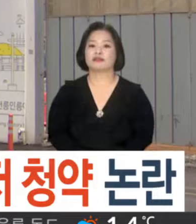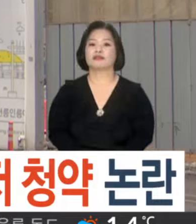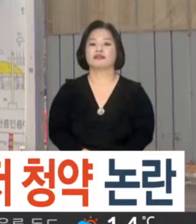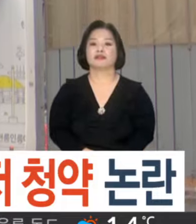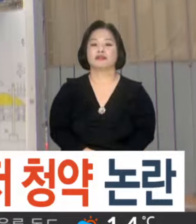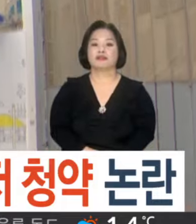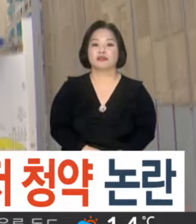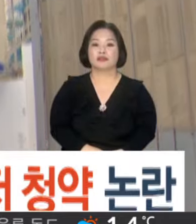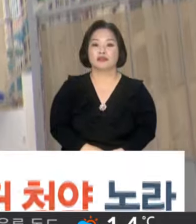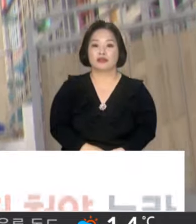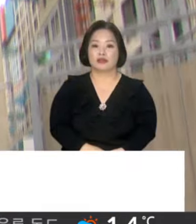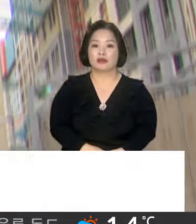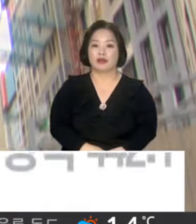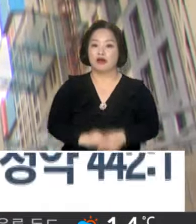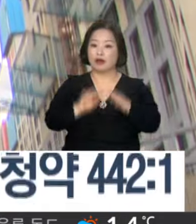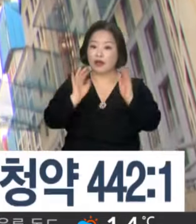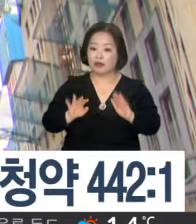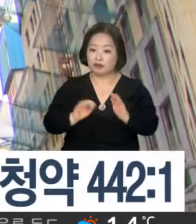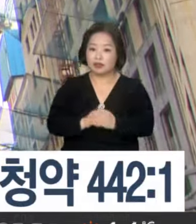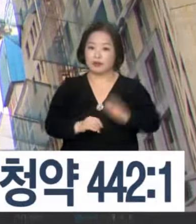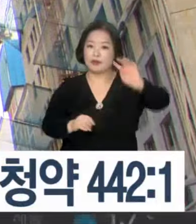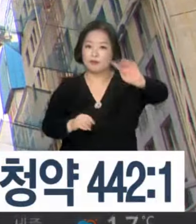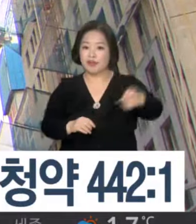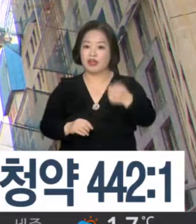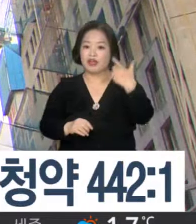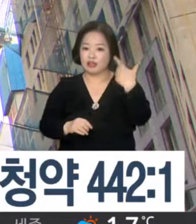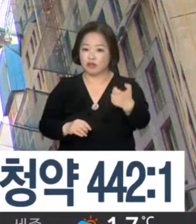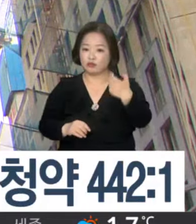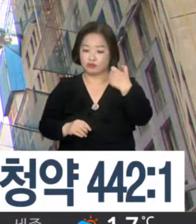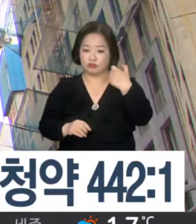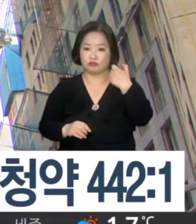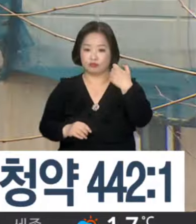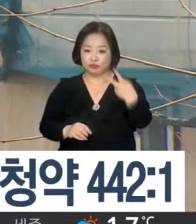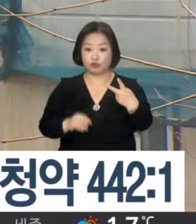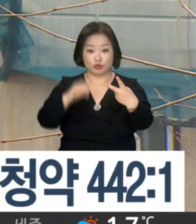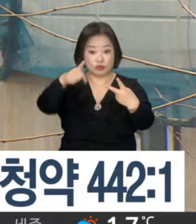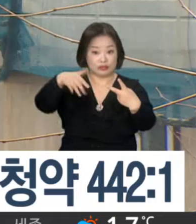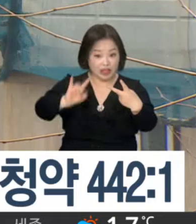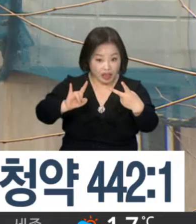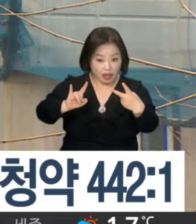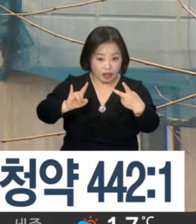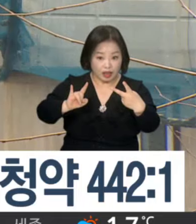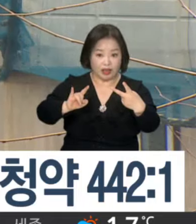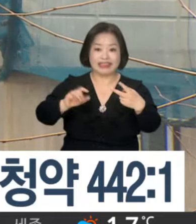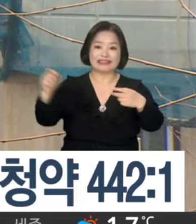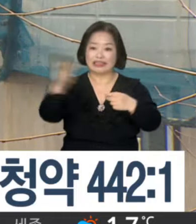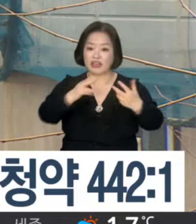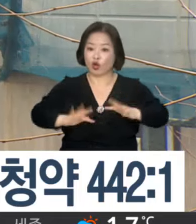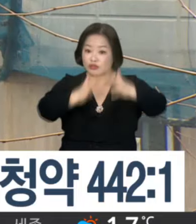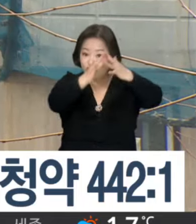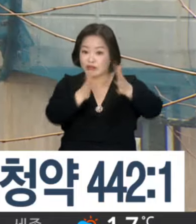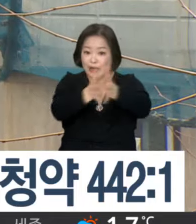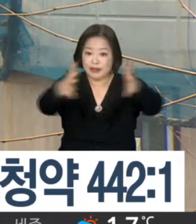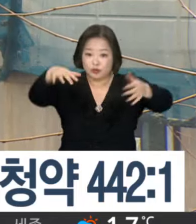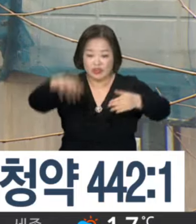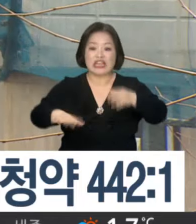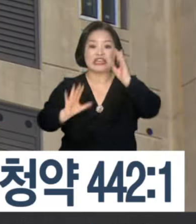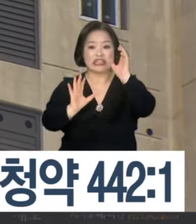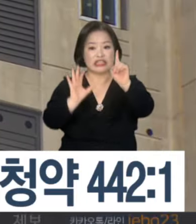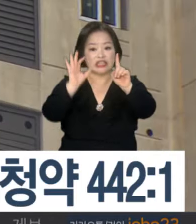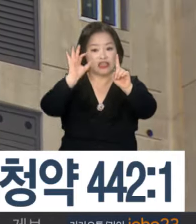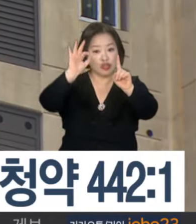기자입니다 전체 백 예순 두 가구를 일반 분양한 서울서초구 잠원동의 한 재건축 아파트 1순위